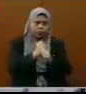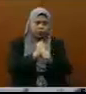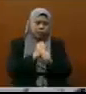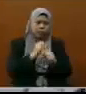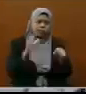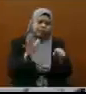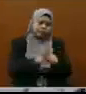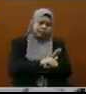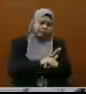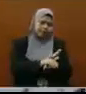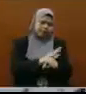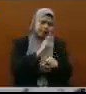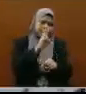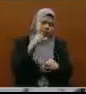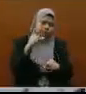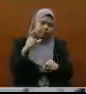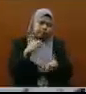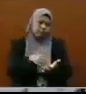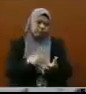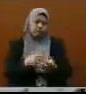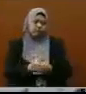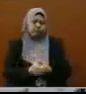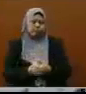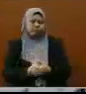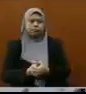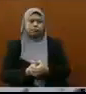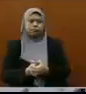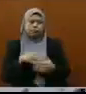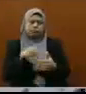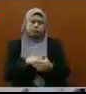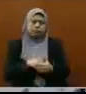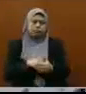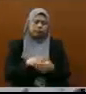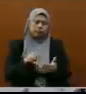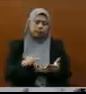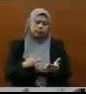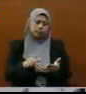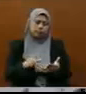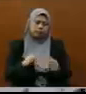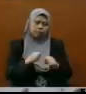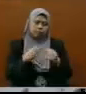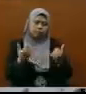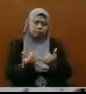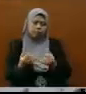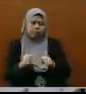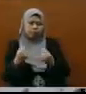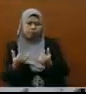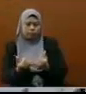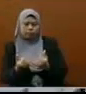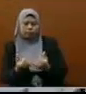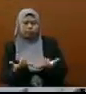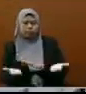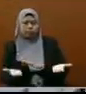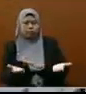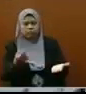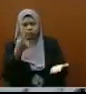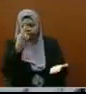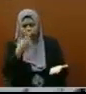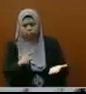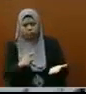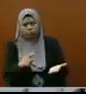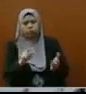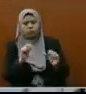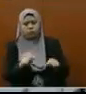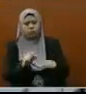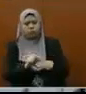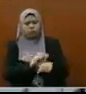full 2 bulan. Ini dipraktikkan di dalam dunia-dunia ataupun di dalam syarikat-syarikat corporate, supaya ianya boleh